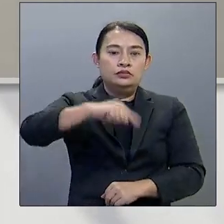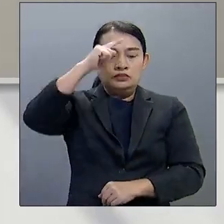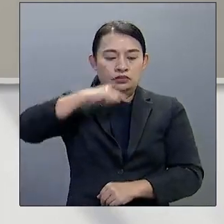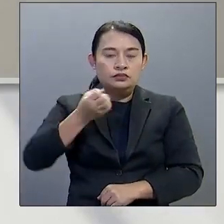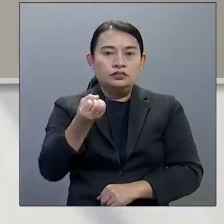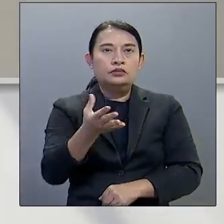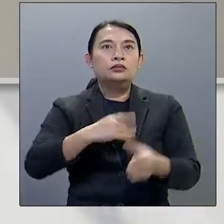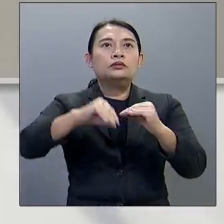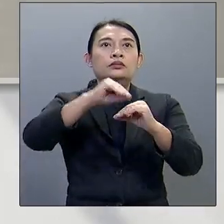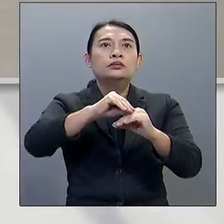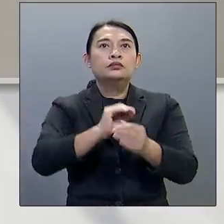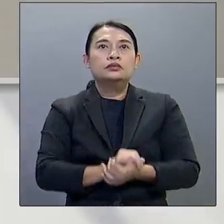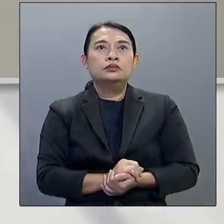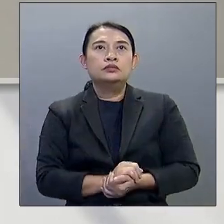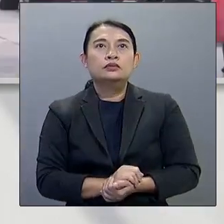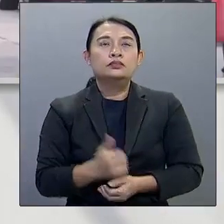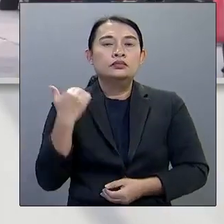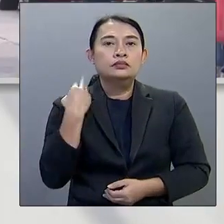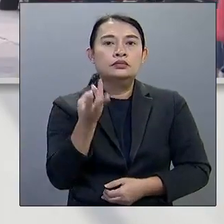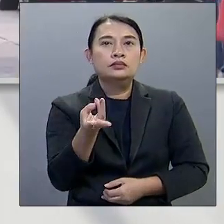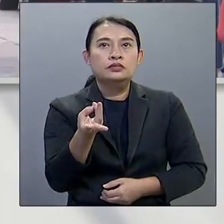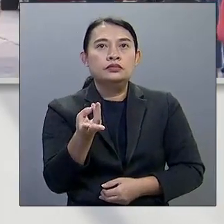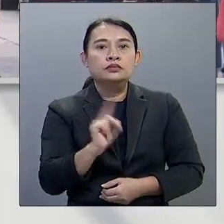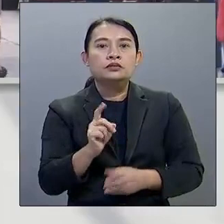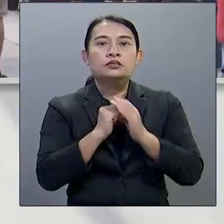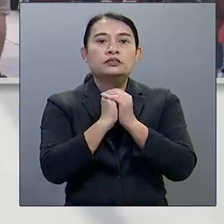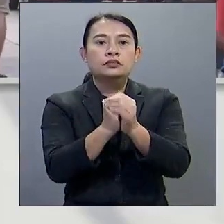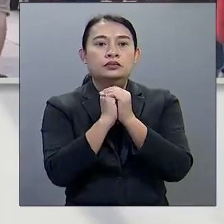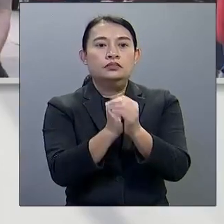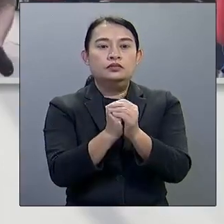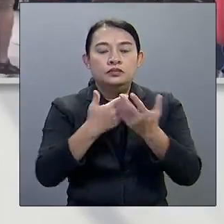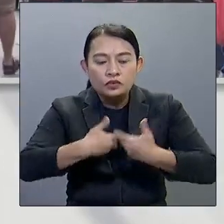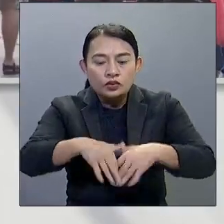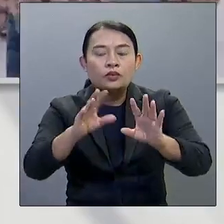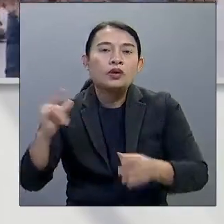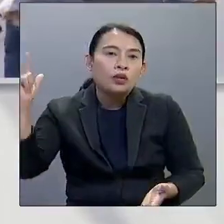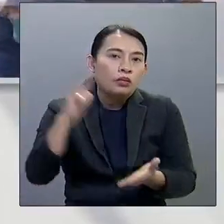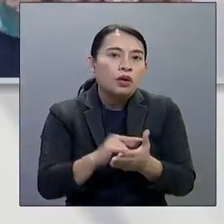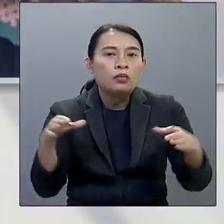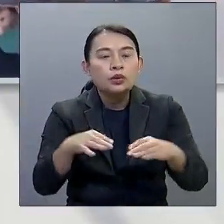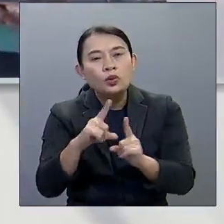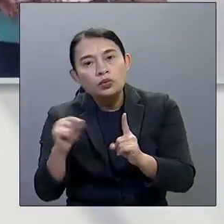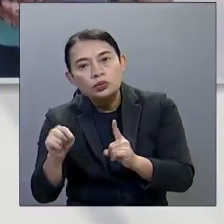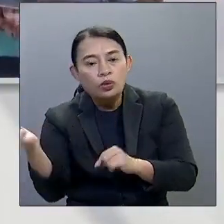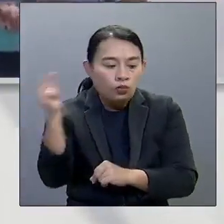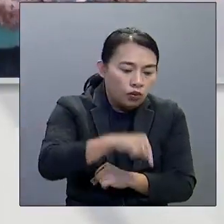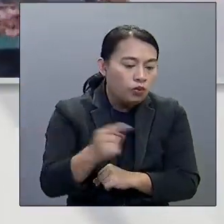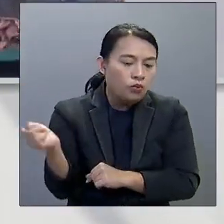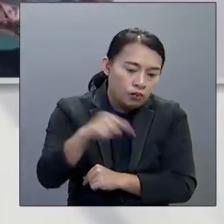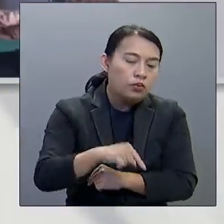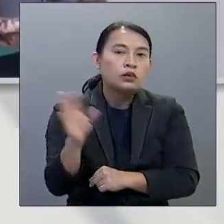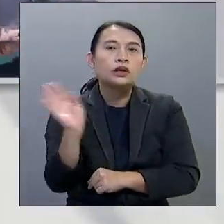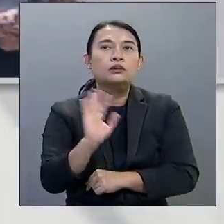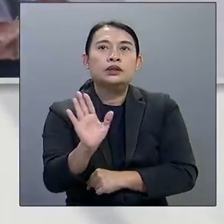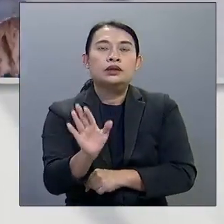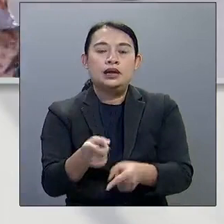ขึ้นนะคะแม้ระยะแรกอาจจะไม่มากนักเพราะว่าจีนเองเขาก็ไม่ได้ปล่อยให้เดินทางกันแบบกรุ๊ปทัวร์ออกมาในทีเดียวแต่คาด